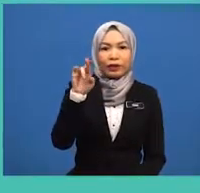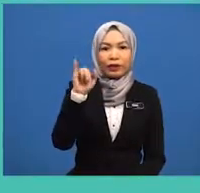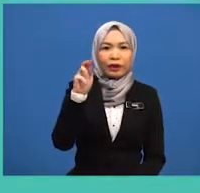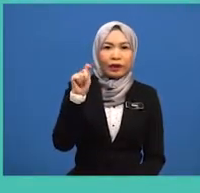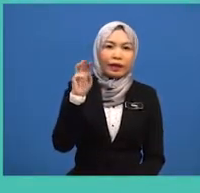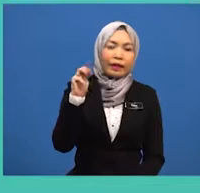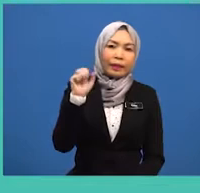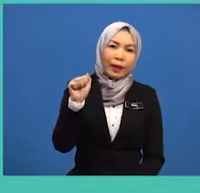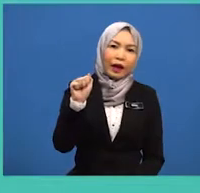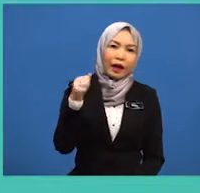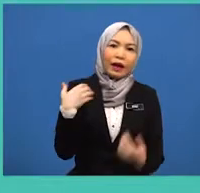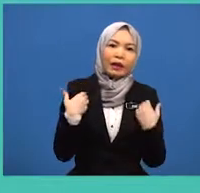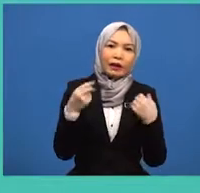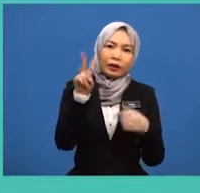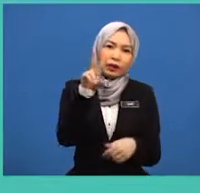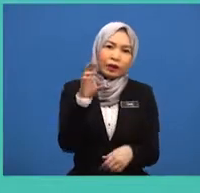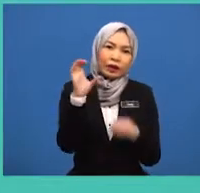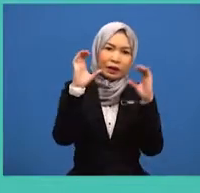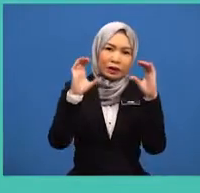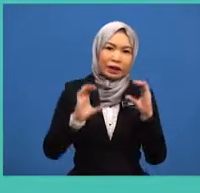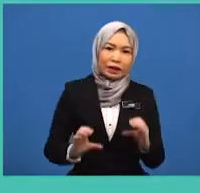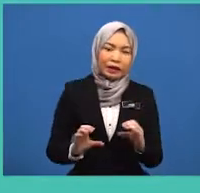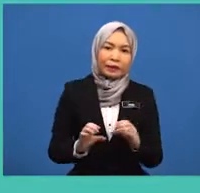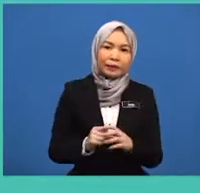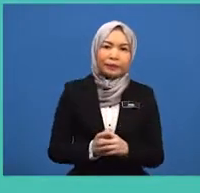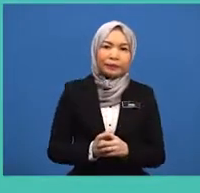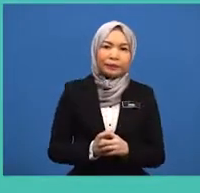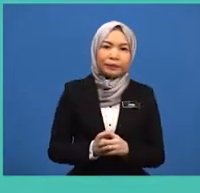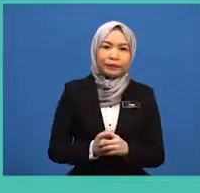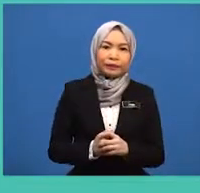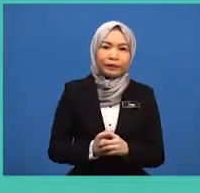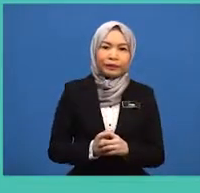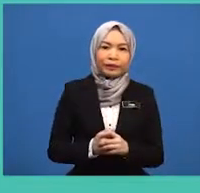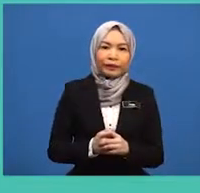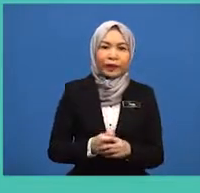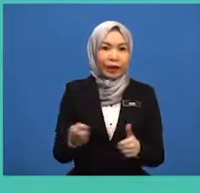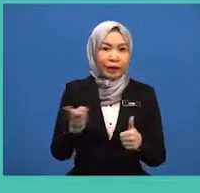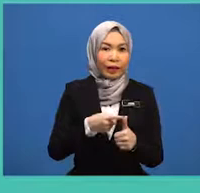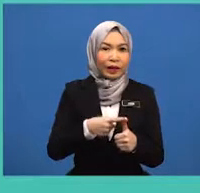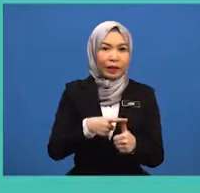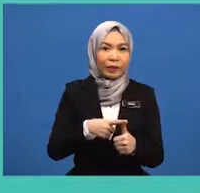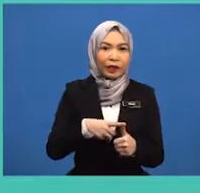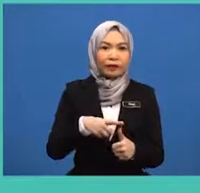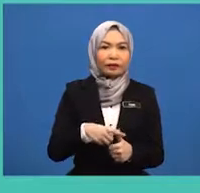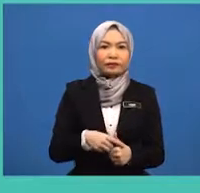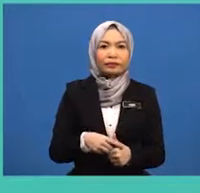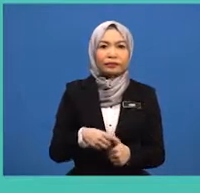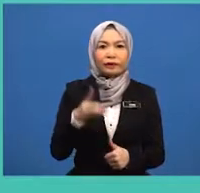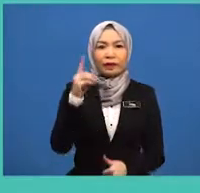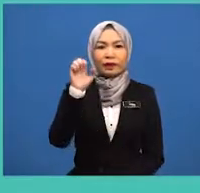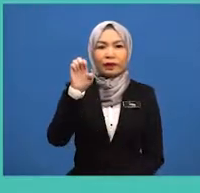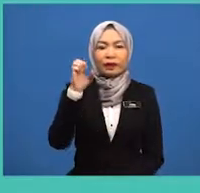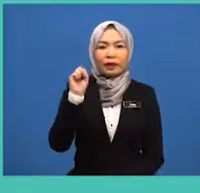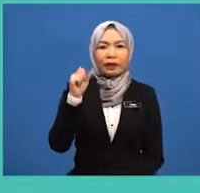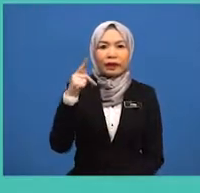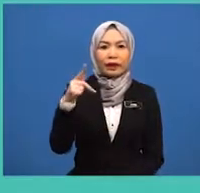teknik semakan meja, desk chat. Dan kedua adalah teknik langkah demi langkah,